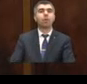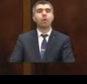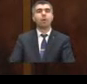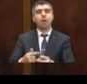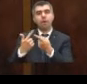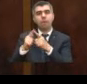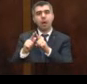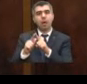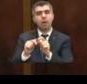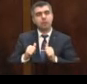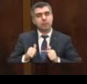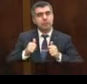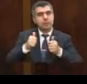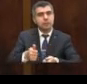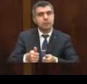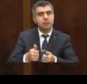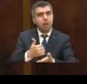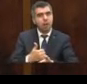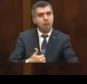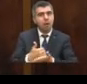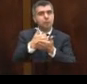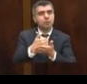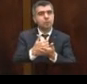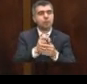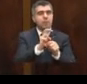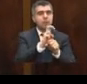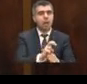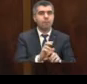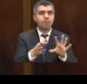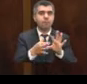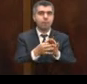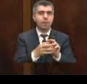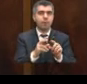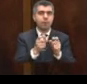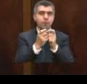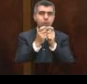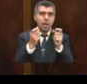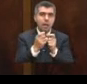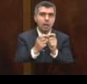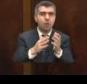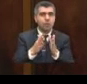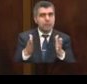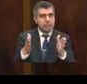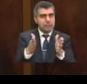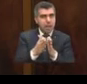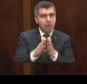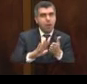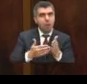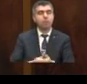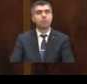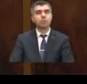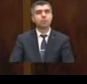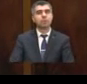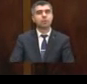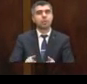تعبئتها لضمان توفير التمويلات اللازمة للمقاولات، وخصوصا المقاولات الصغرى والمتوسطة، من أجل